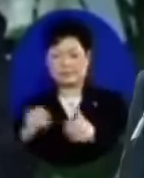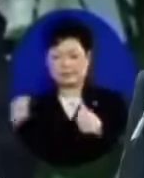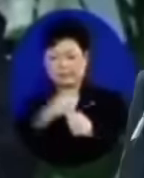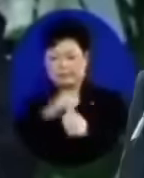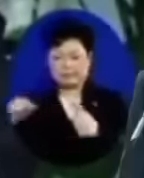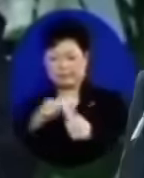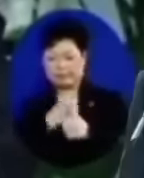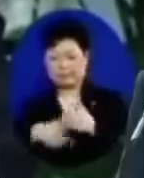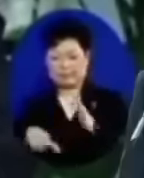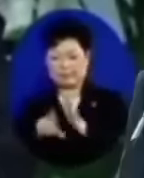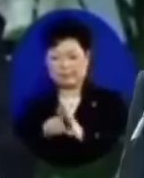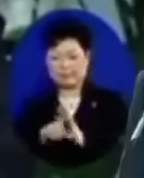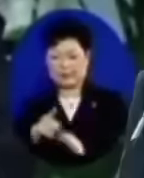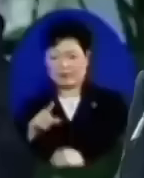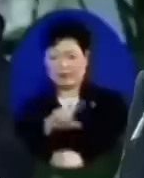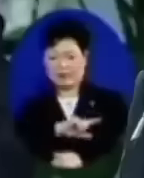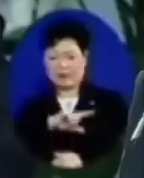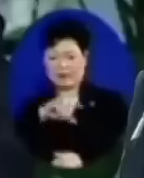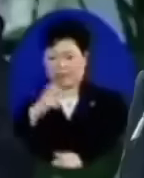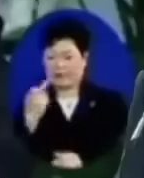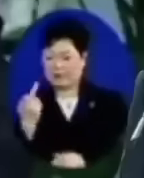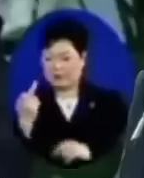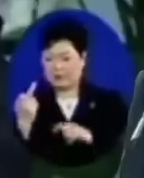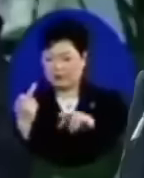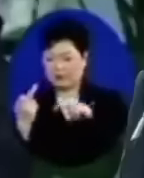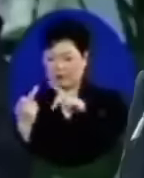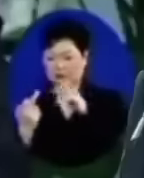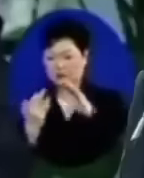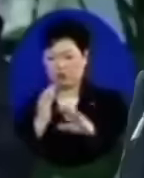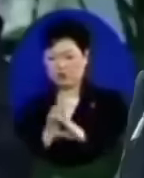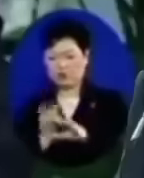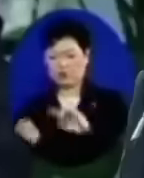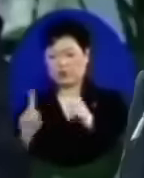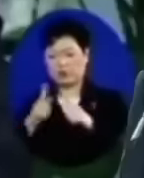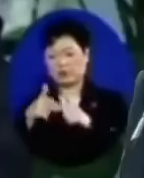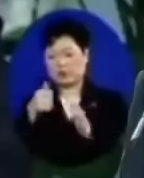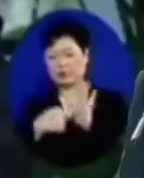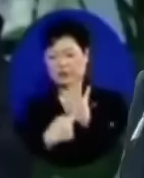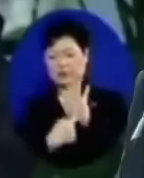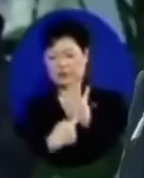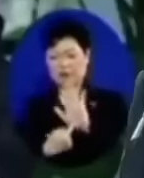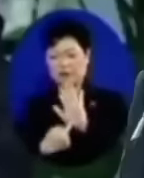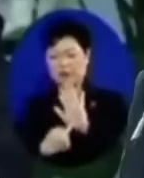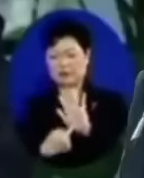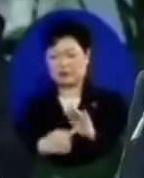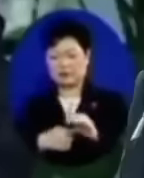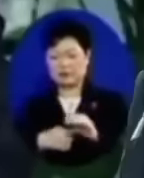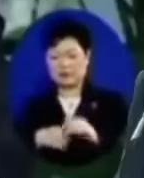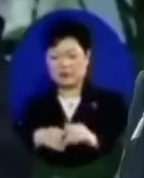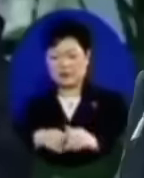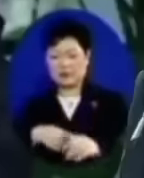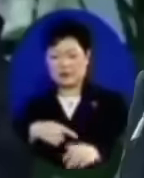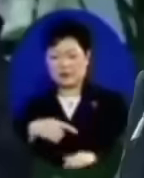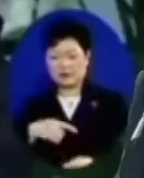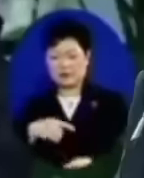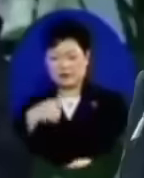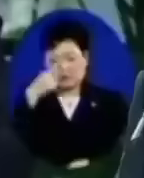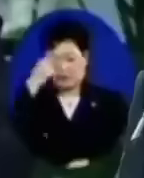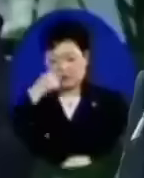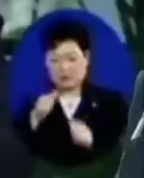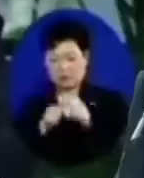위해서 다메섹으로 가다가 그 도중에 부활하신 예수님이 나타나셔서 사울아 사울아 어찌하여 나를